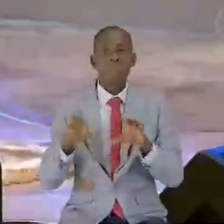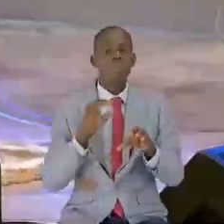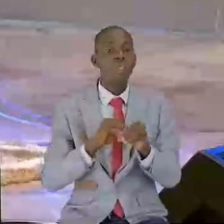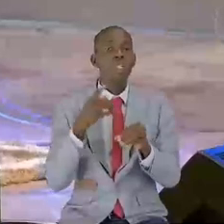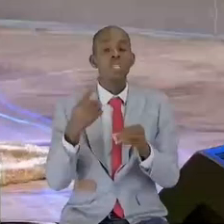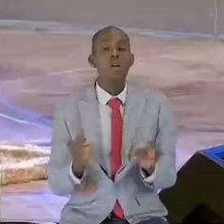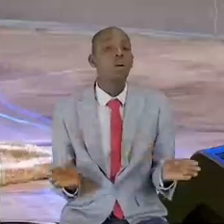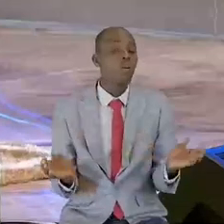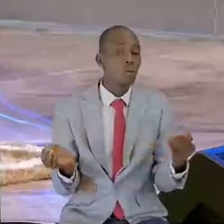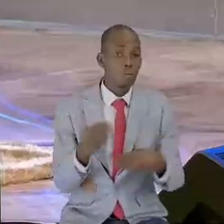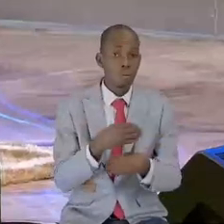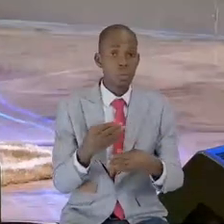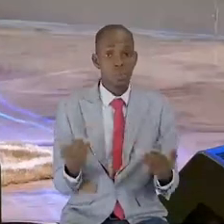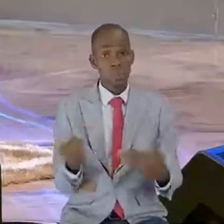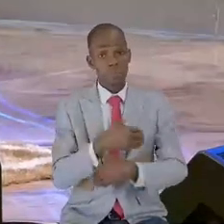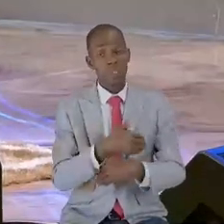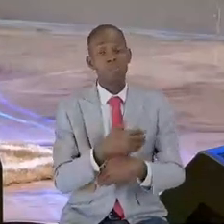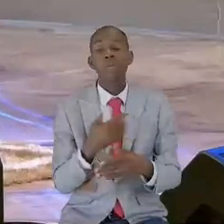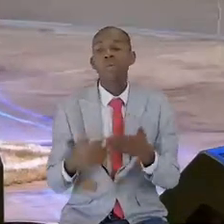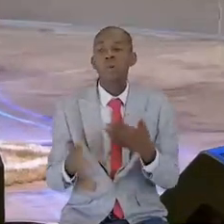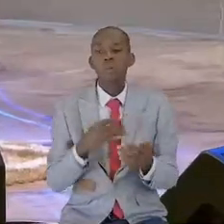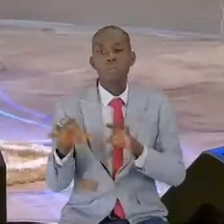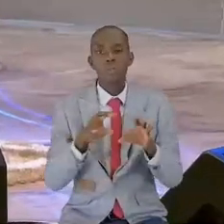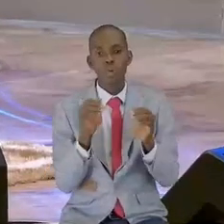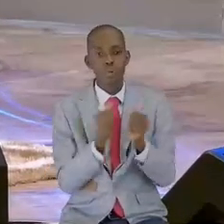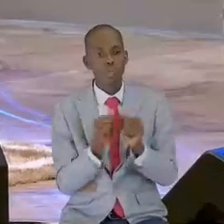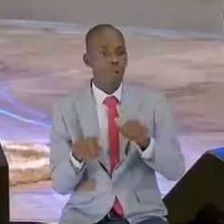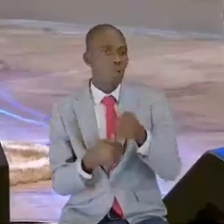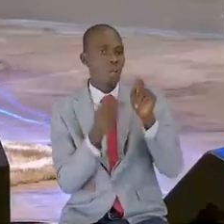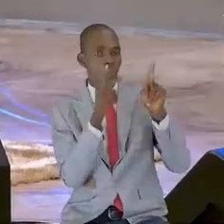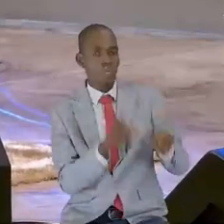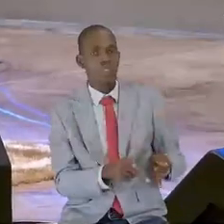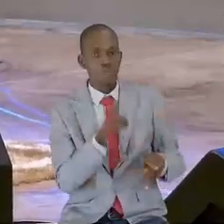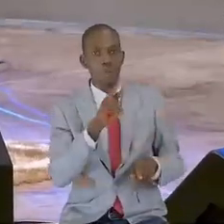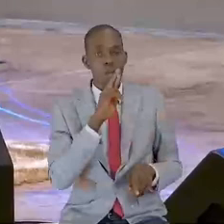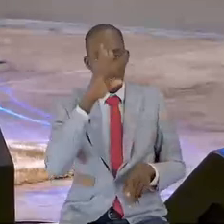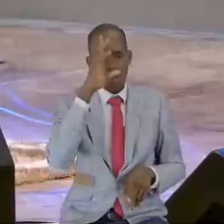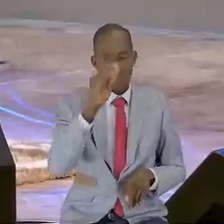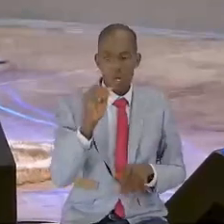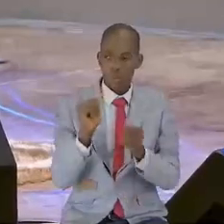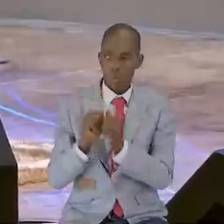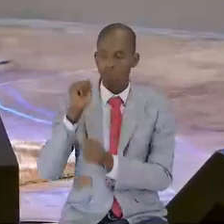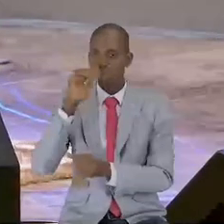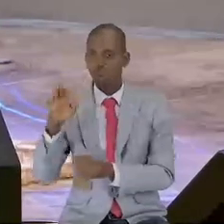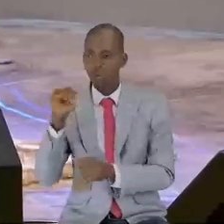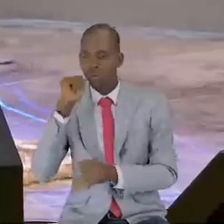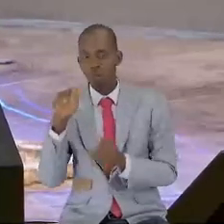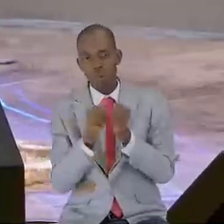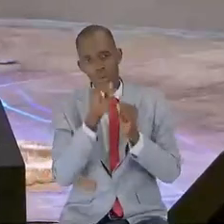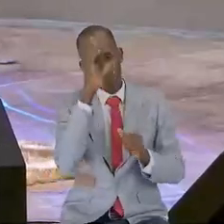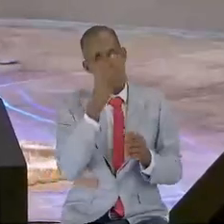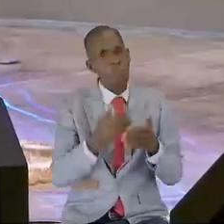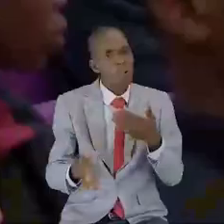bureau, quoi que vous fassiez avec le sexe opposé, vous êtes un homme avec une femme, vous êtes une femme avec les hommes, quoi que